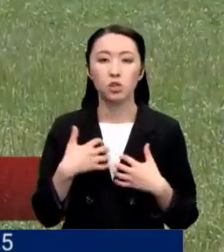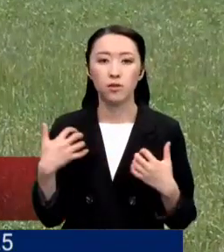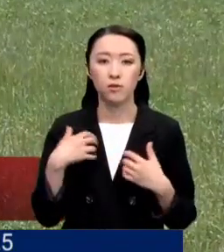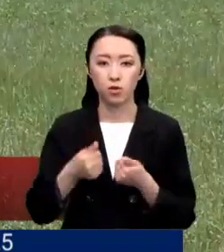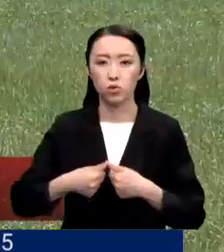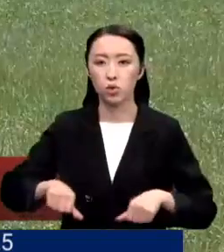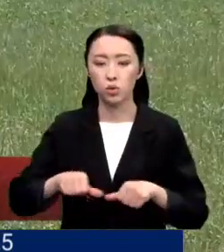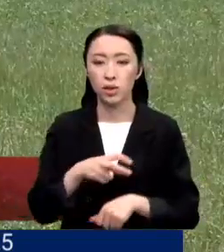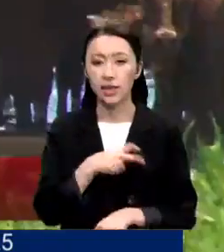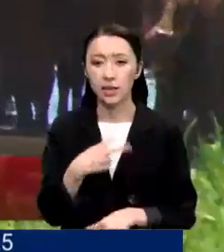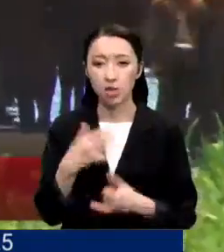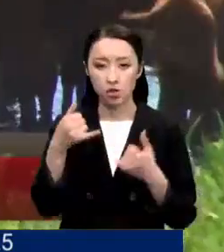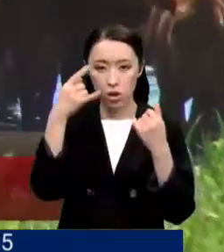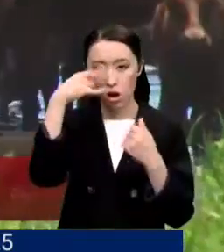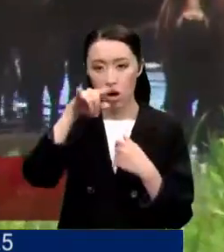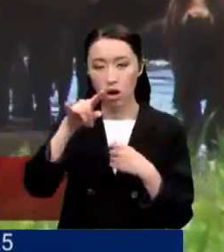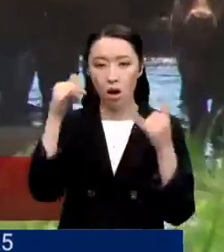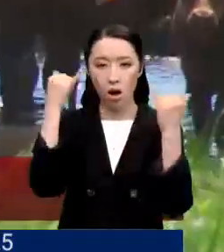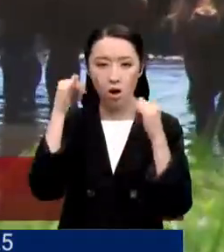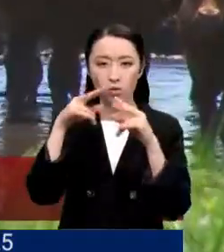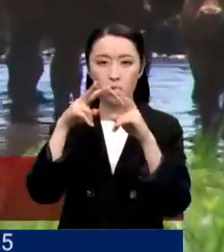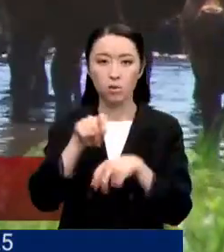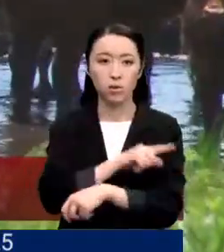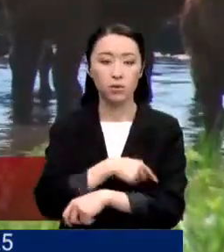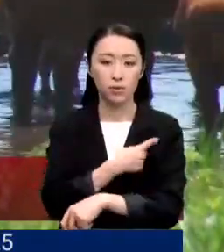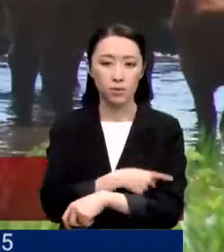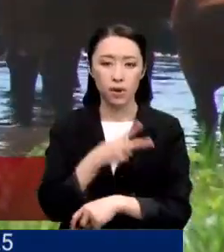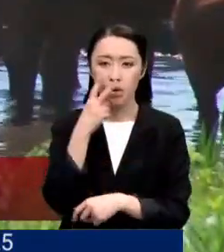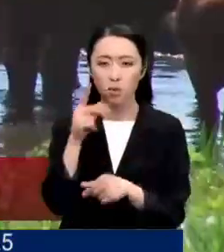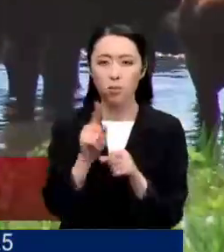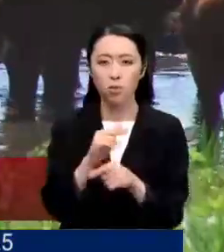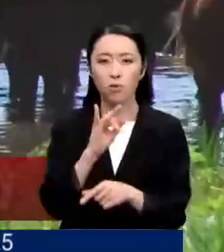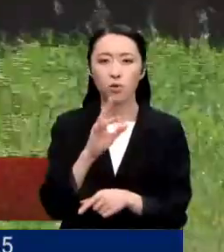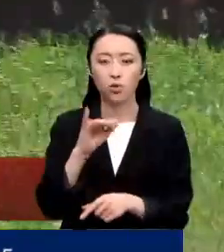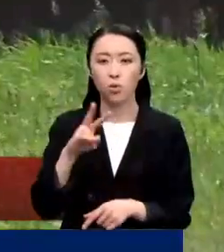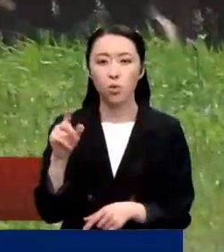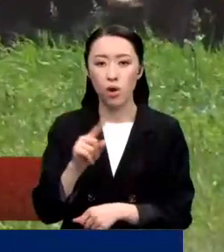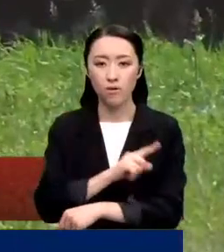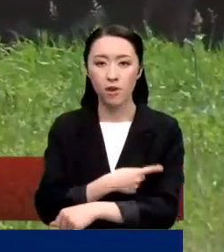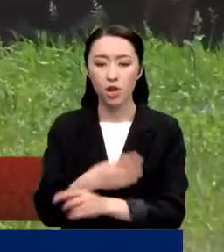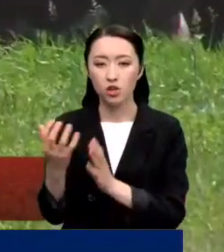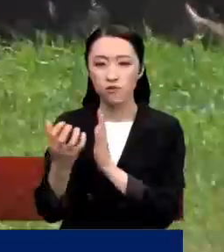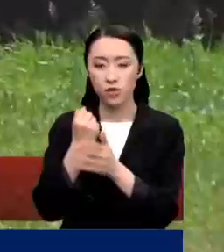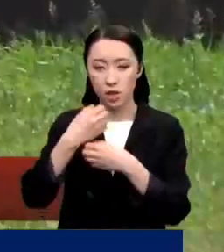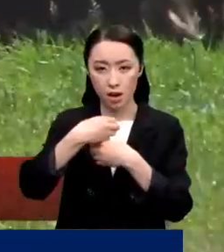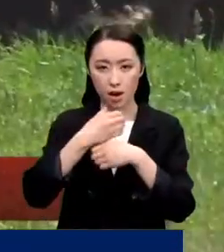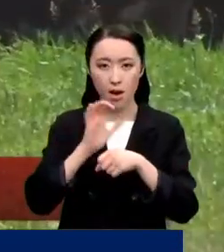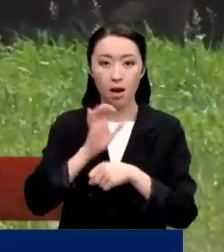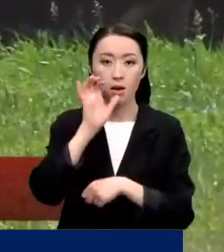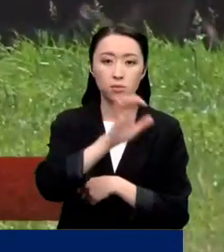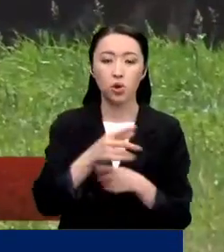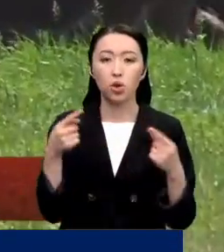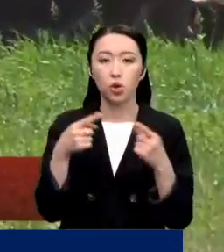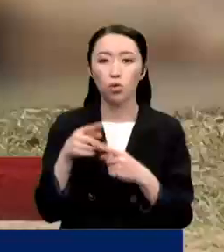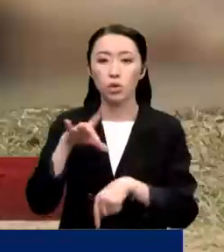риска. Сейчас коров наблюдают ветеринары. Симптомы заболевания схожи с фурункулезом. Ветврачи уже взяли анализы и направили на экспертизу.